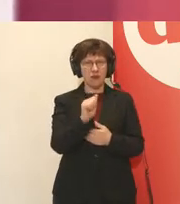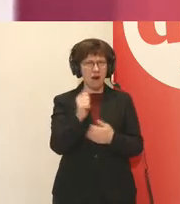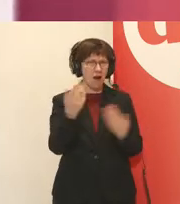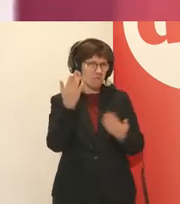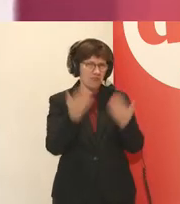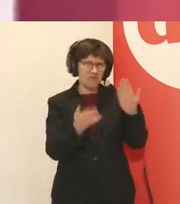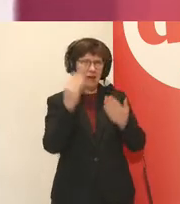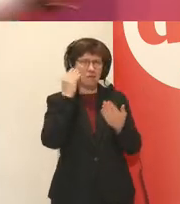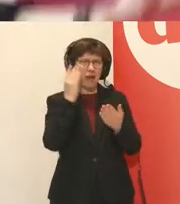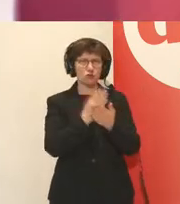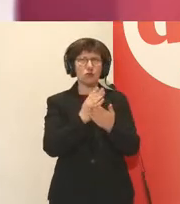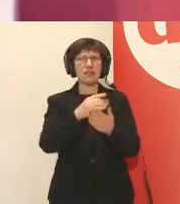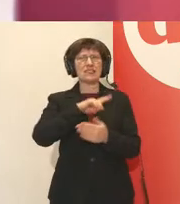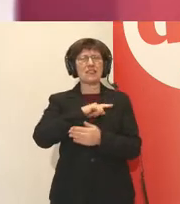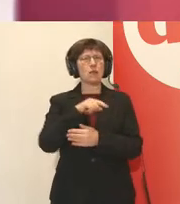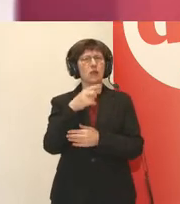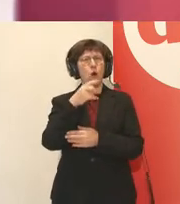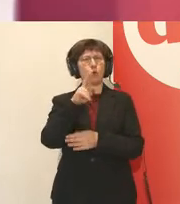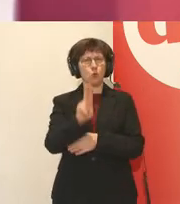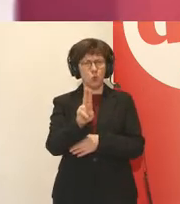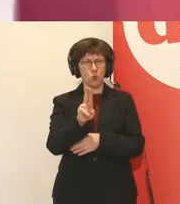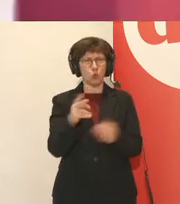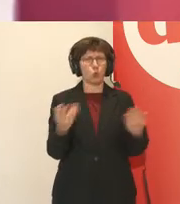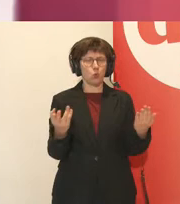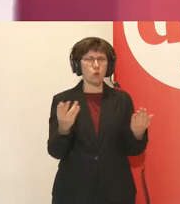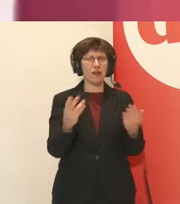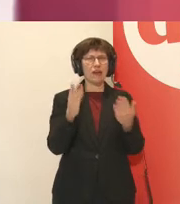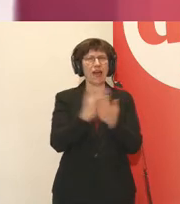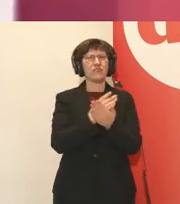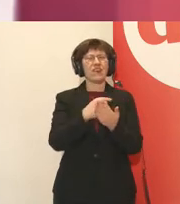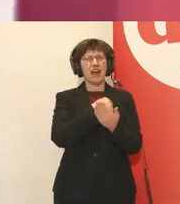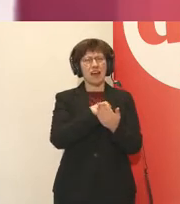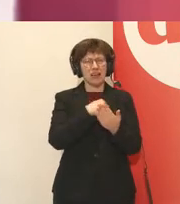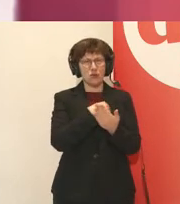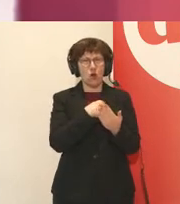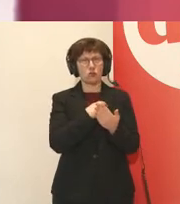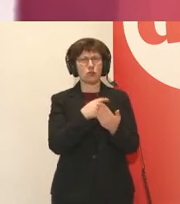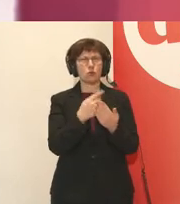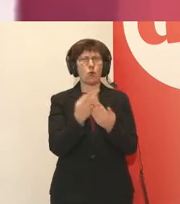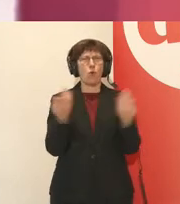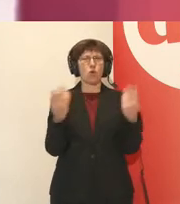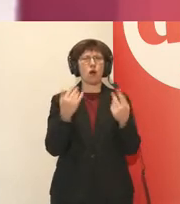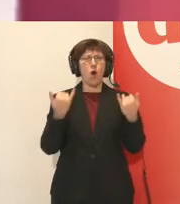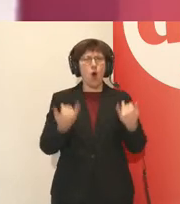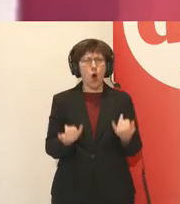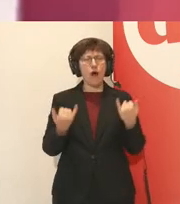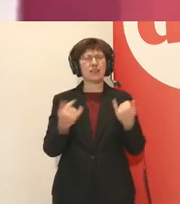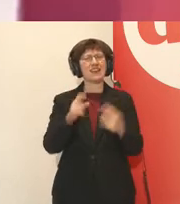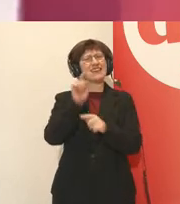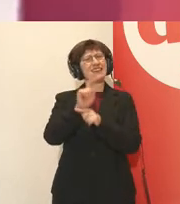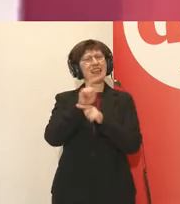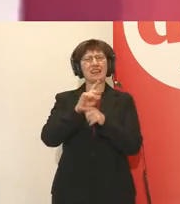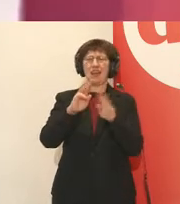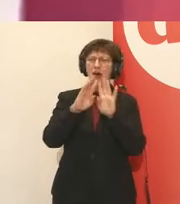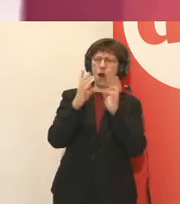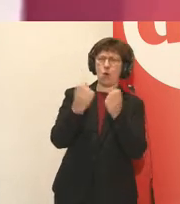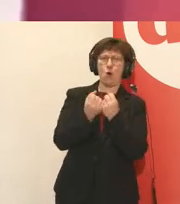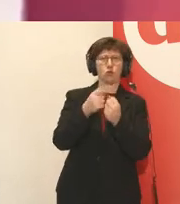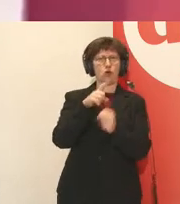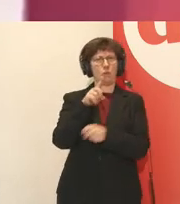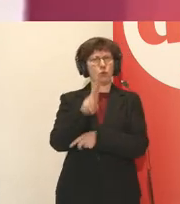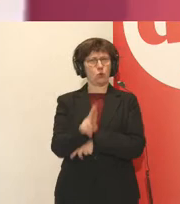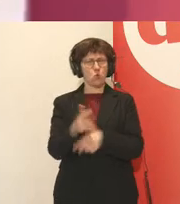bemerkt habe nutze ich euch auch entweder als genossinnen und genossen oder heute dann im digitalen workshop du